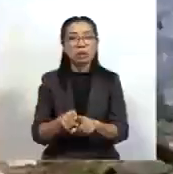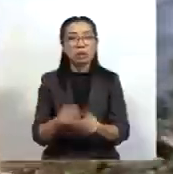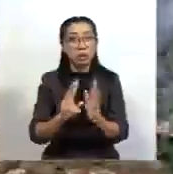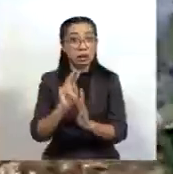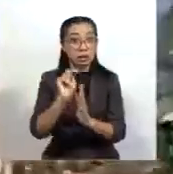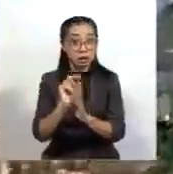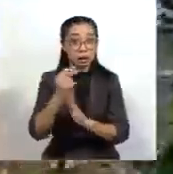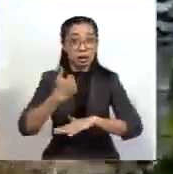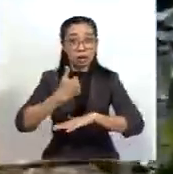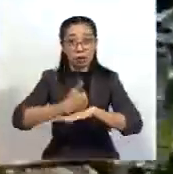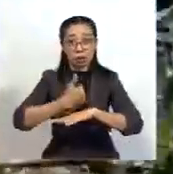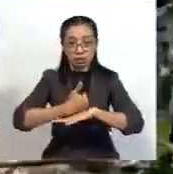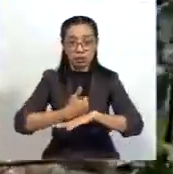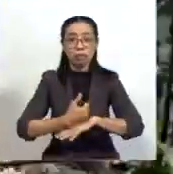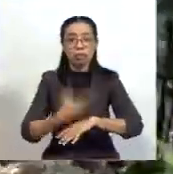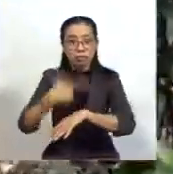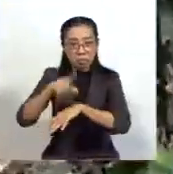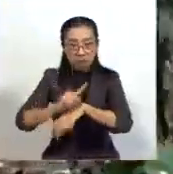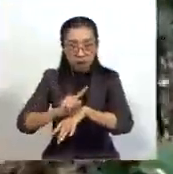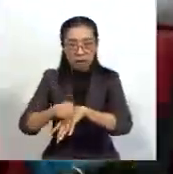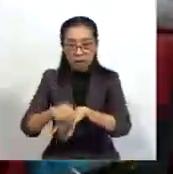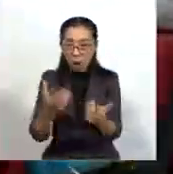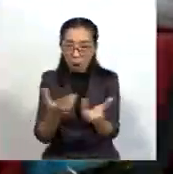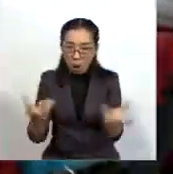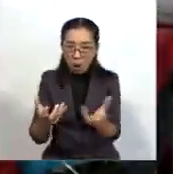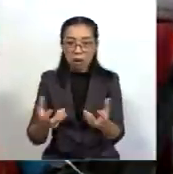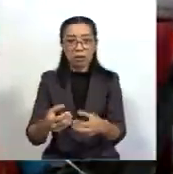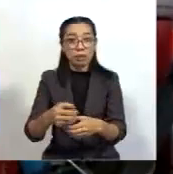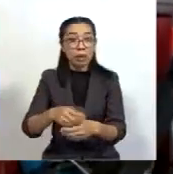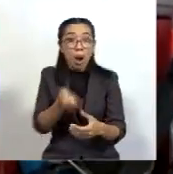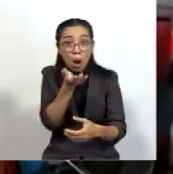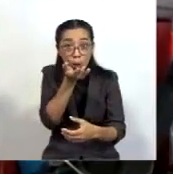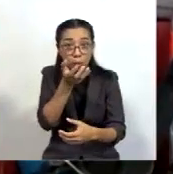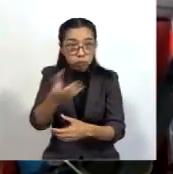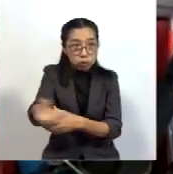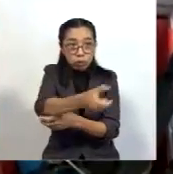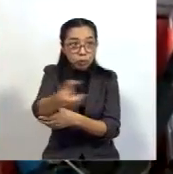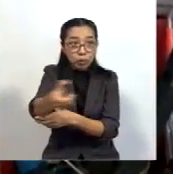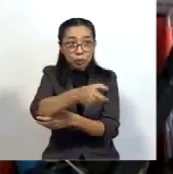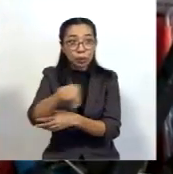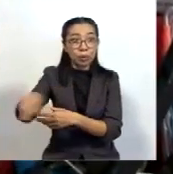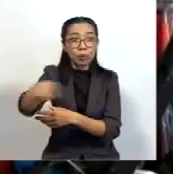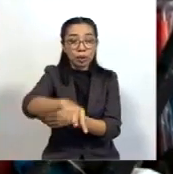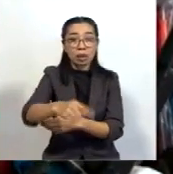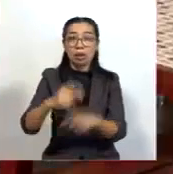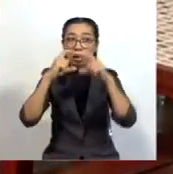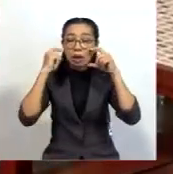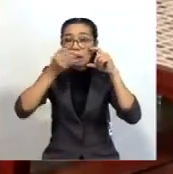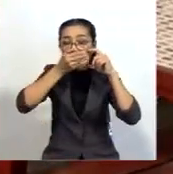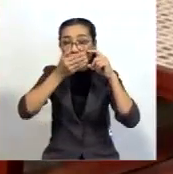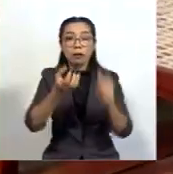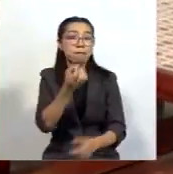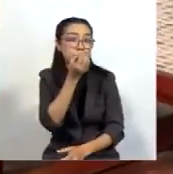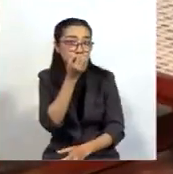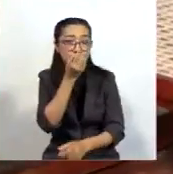พากรผู้ว่าราชการจังหวัดเป็นประธานมอบอุปกรณ์เครื่องเป่าลมและอุปกรณ์ดับไฟป่าหน้ากากอนามัยรวมถึงข้าวสารอาห